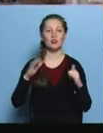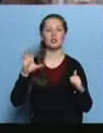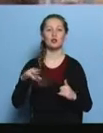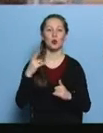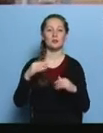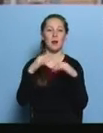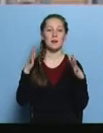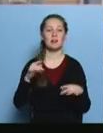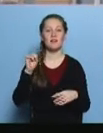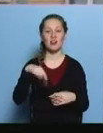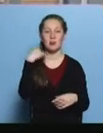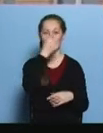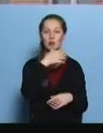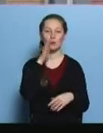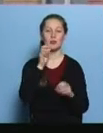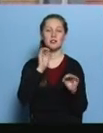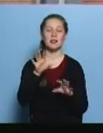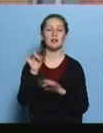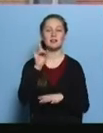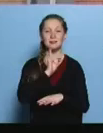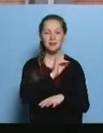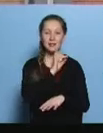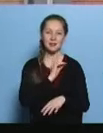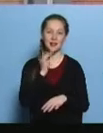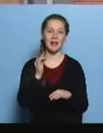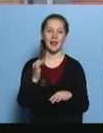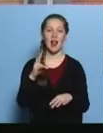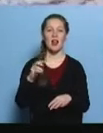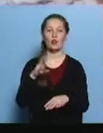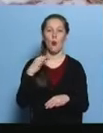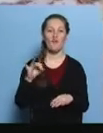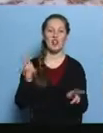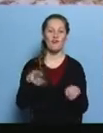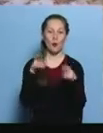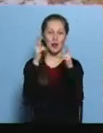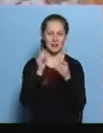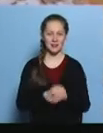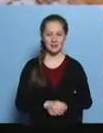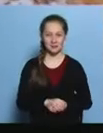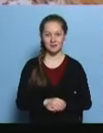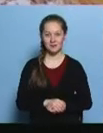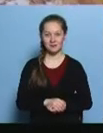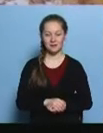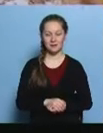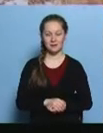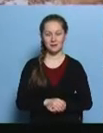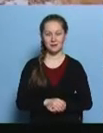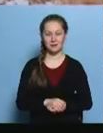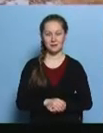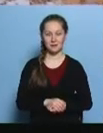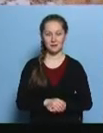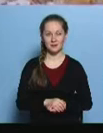объекты. В этом году будут сданы ясли, в следующем – Ледовый дворец. Марина Балин, Анастасия Редько, Максим Кузнецов, телеканал «Моя